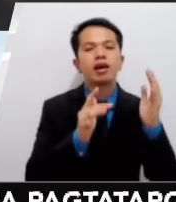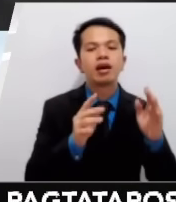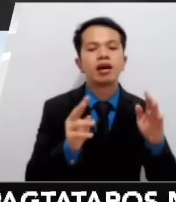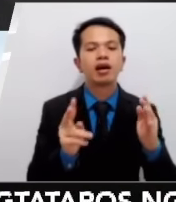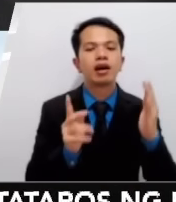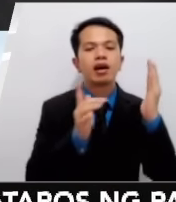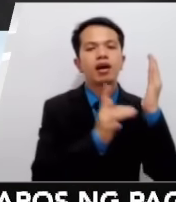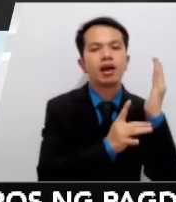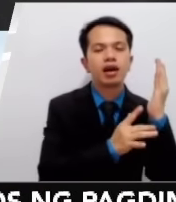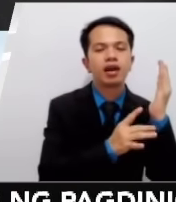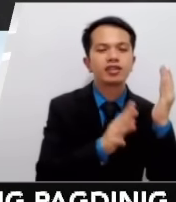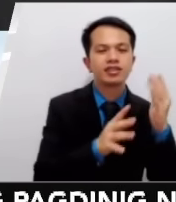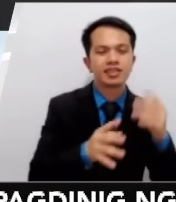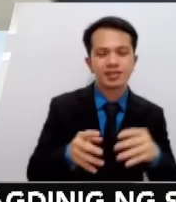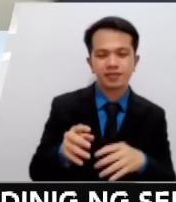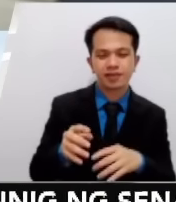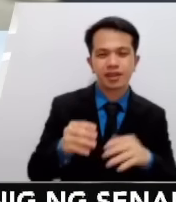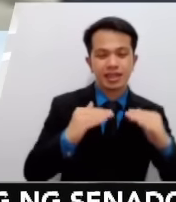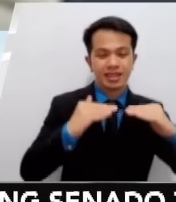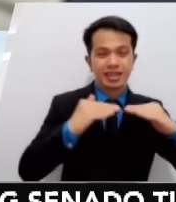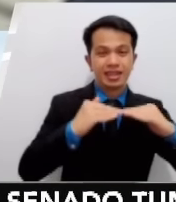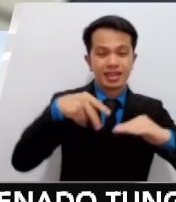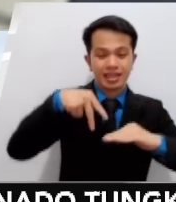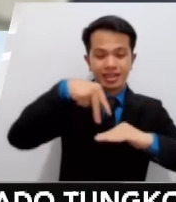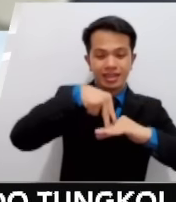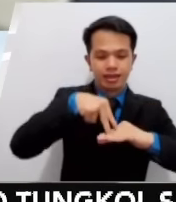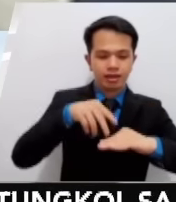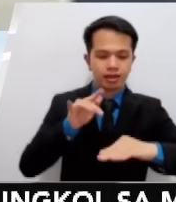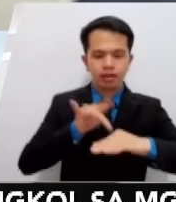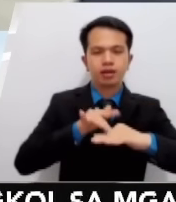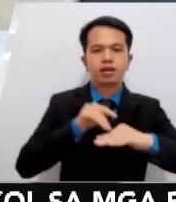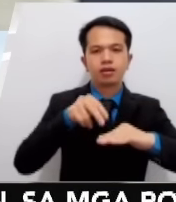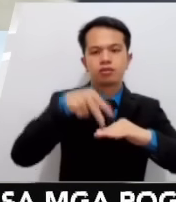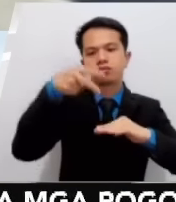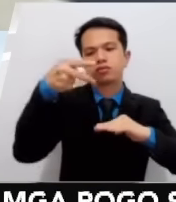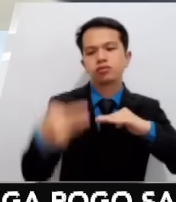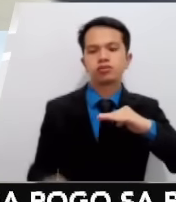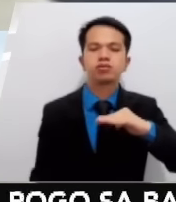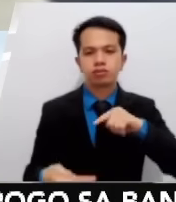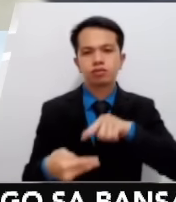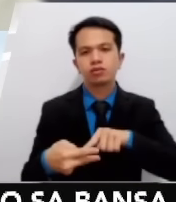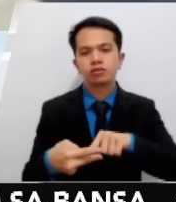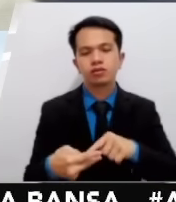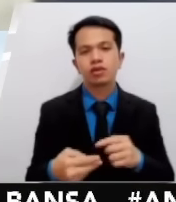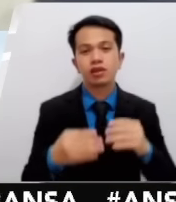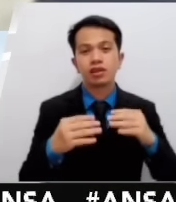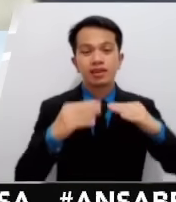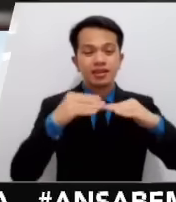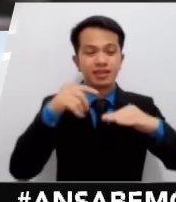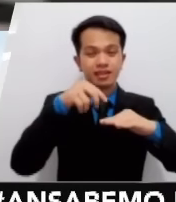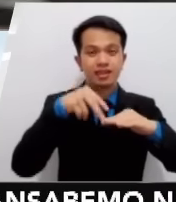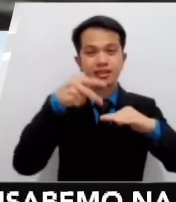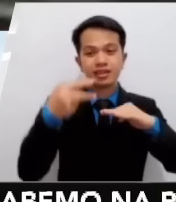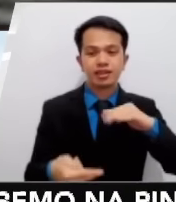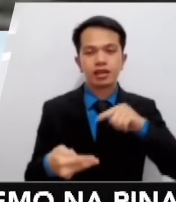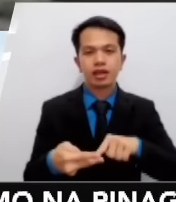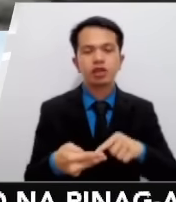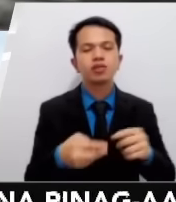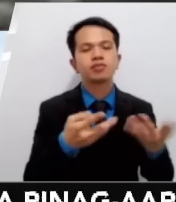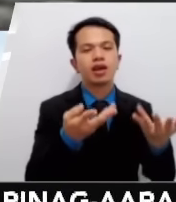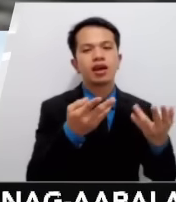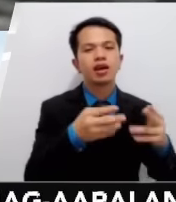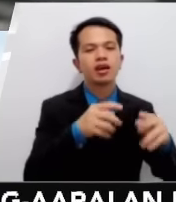scaffolding na tinutungtungan ng biktima. Nahulog ang biktima mula sa scaffolding dahil sa insidente. Panandali ang nawalan ng supply ng kuryente